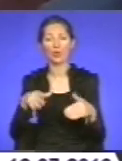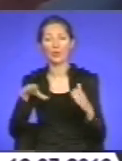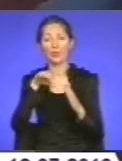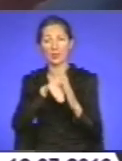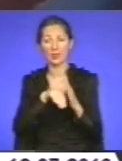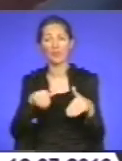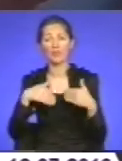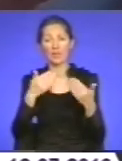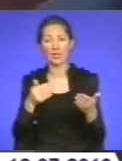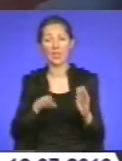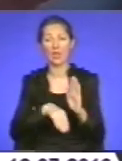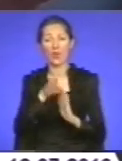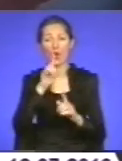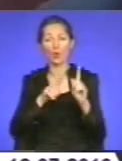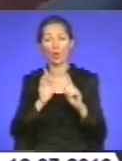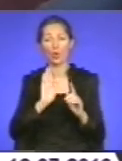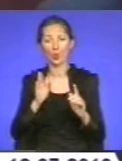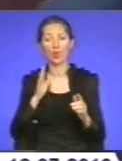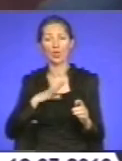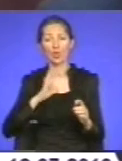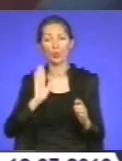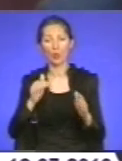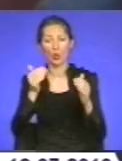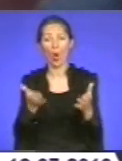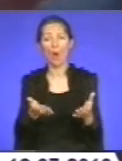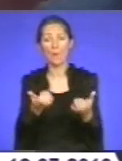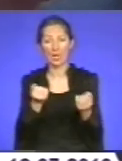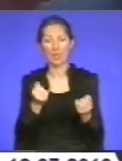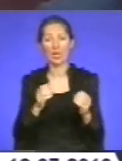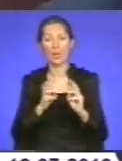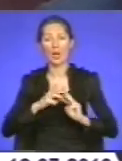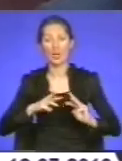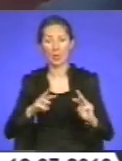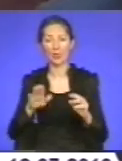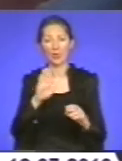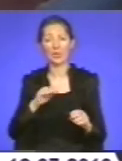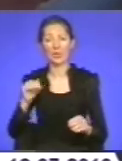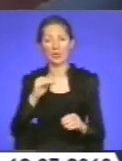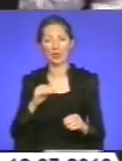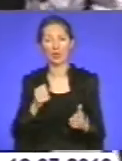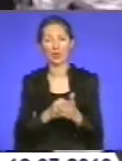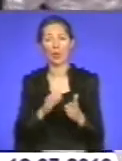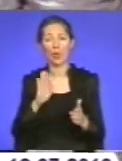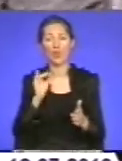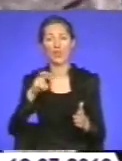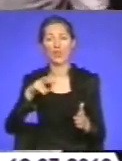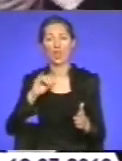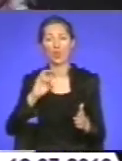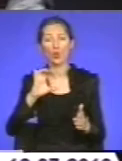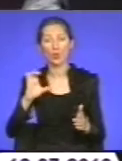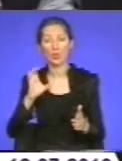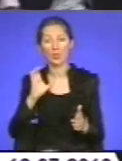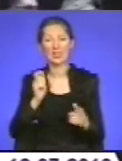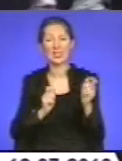і, сподіваюсь, будуть ухвалені парламентом у вересні-жовтні до Вільнюсського саміту. А наостанок Микола